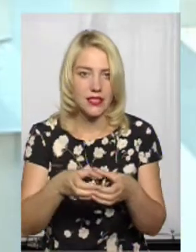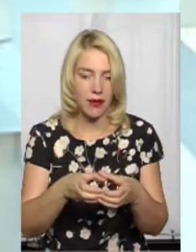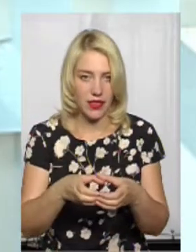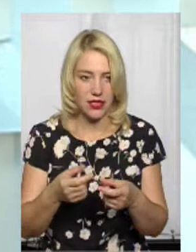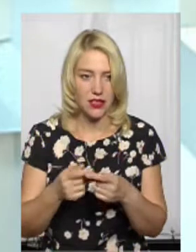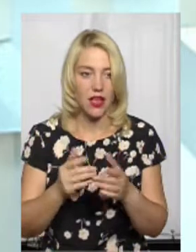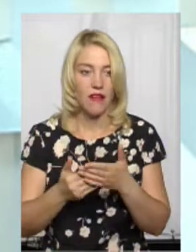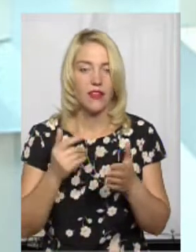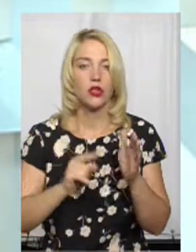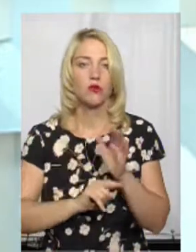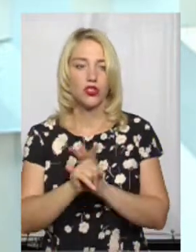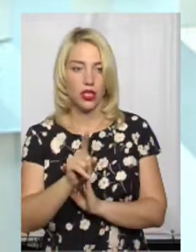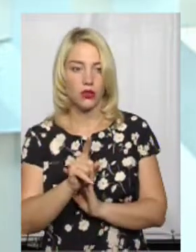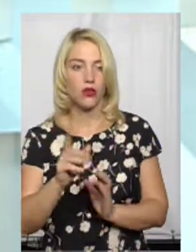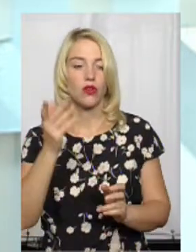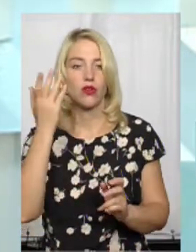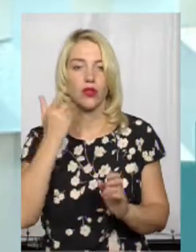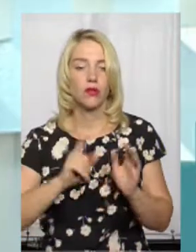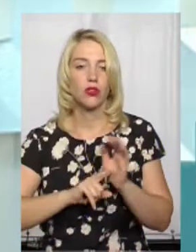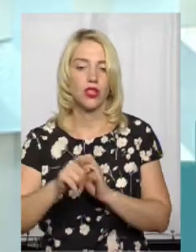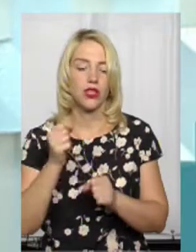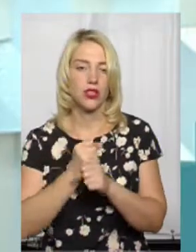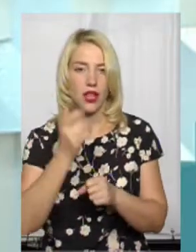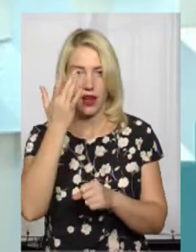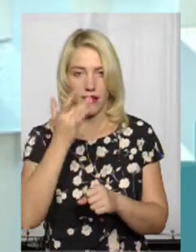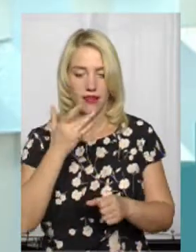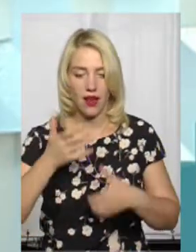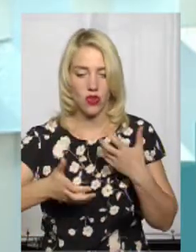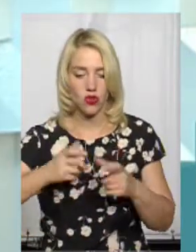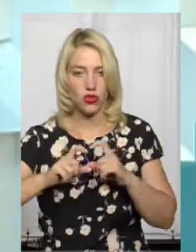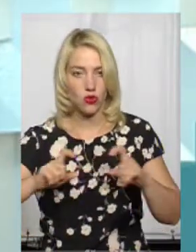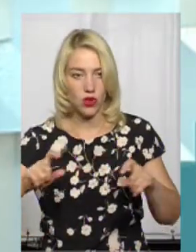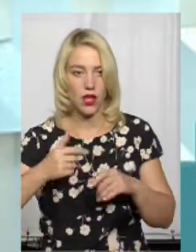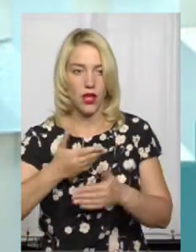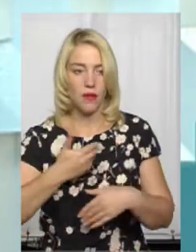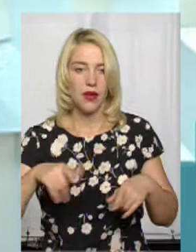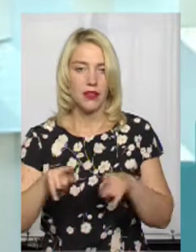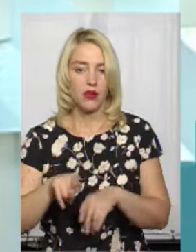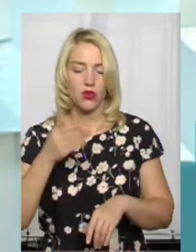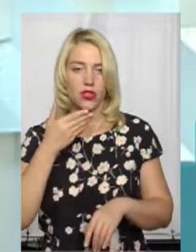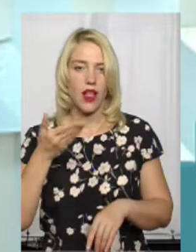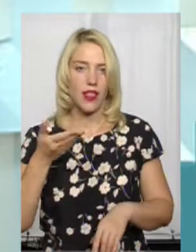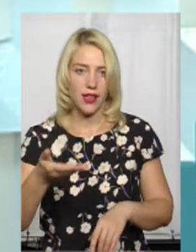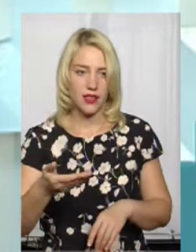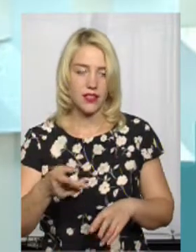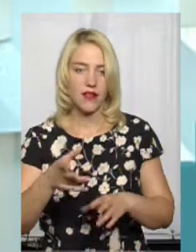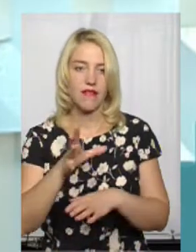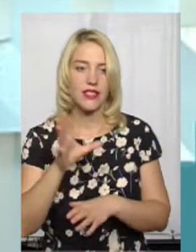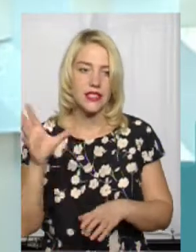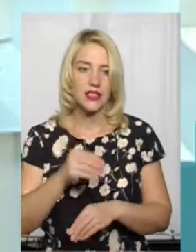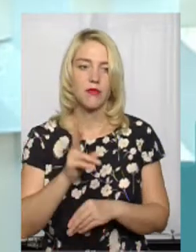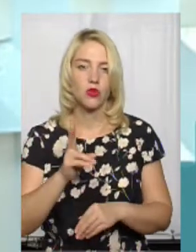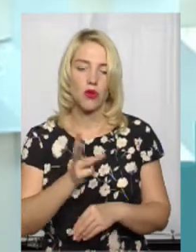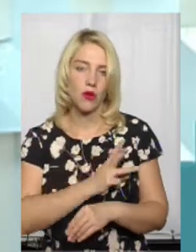початку? Так, від самого початку, коли почала діяти літня археологічна школа, ми там теж читали лекції всім, хто